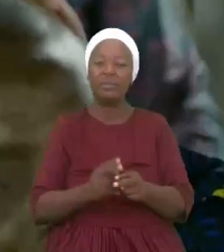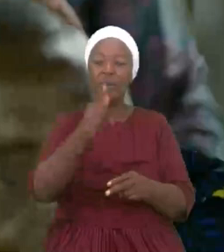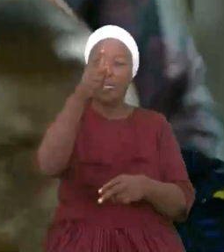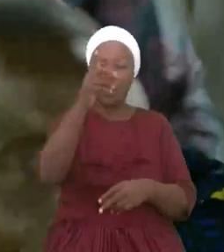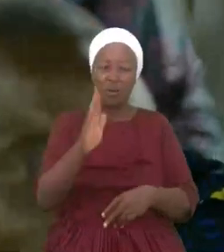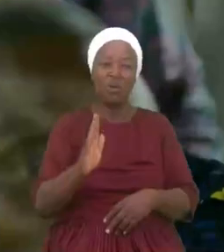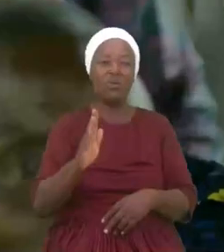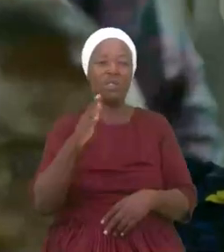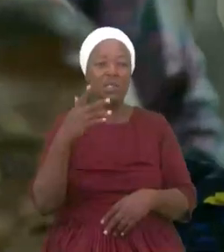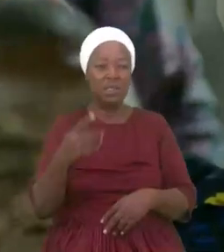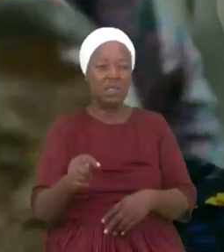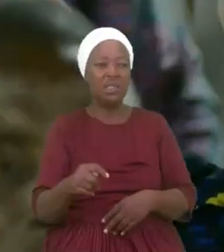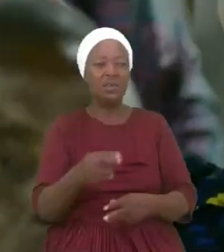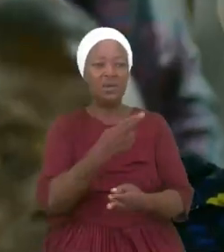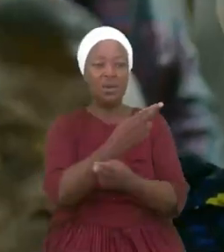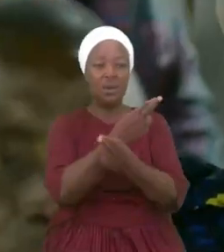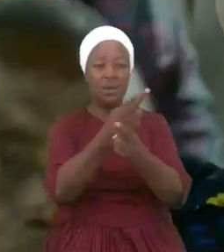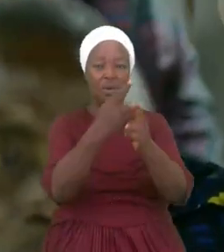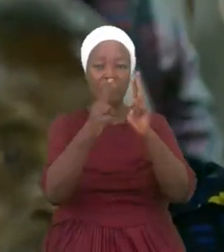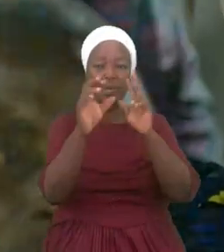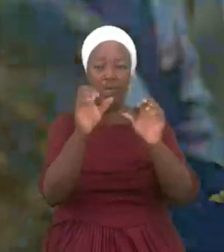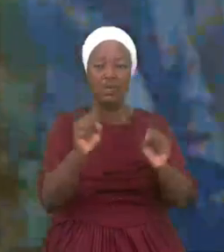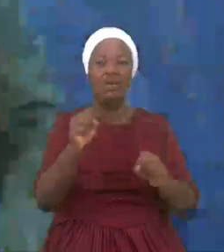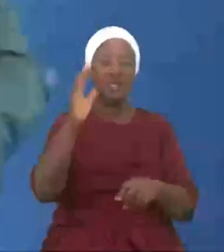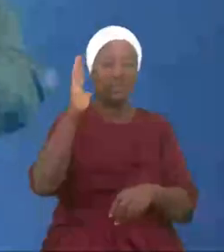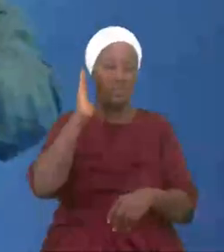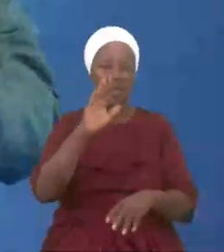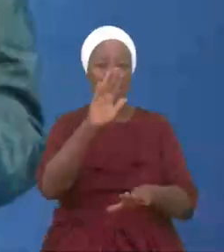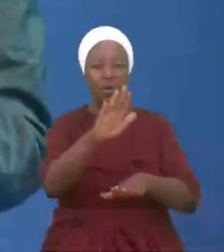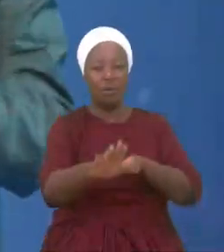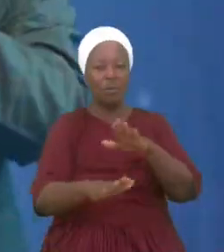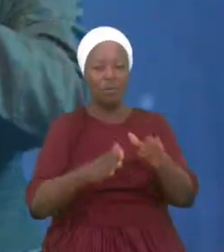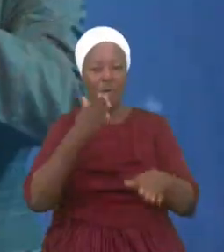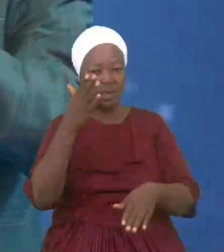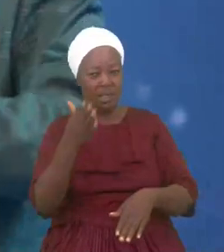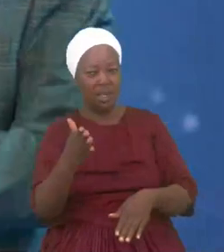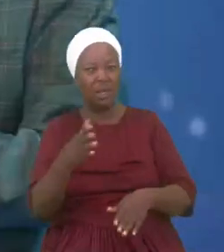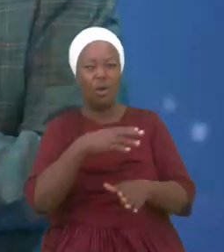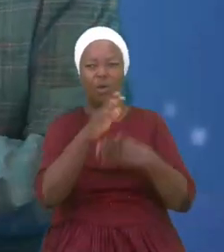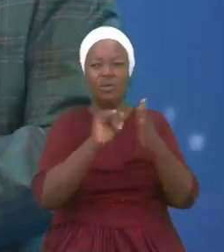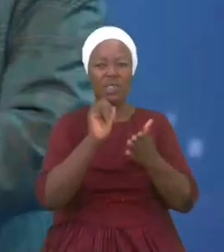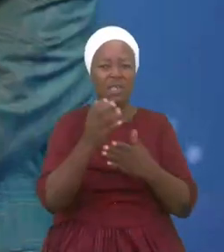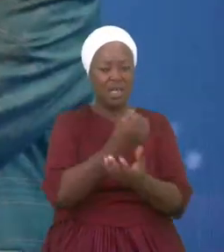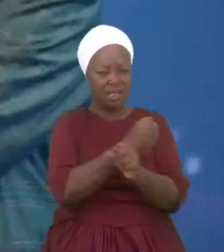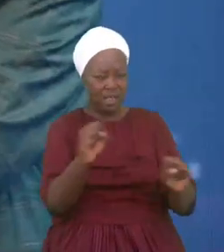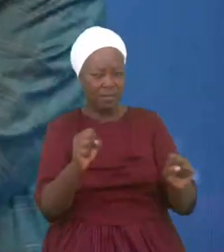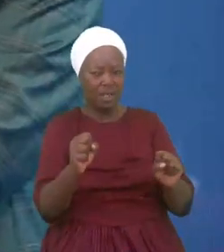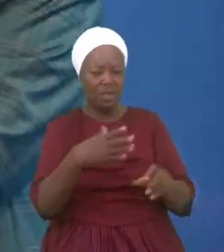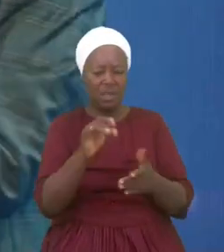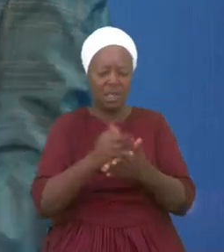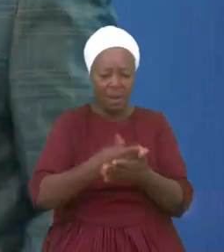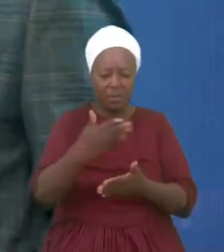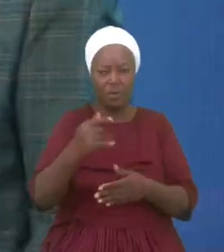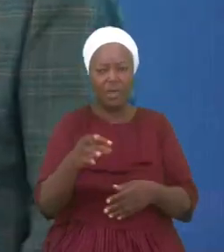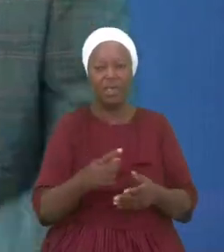pour vous pour moi et pour tout le monde au nom de Jésus-Christ les délivrés ils